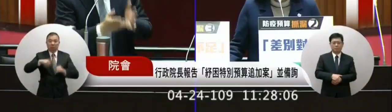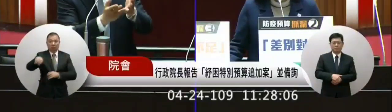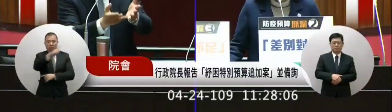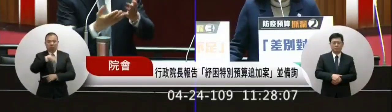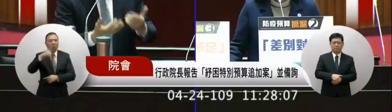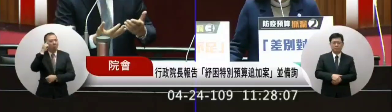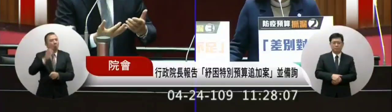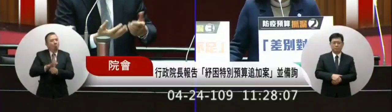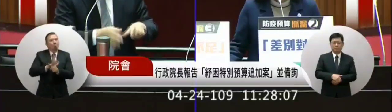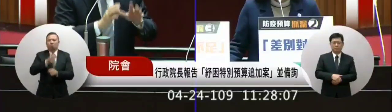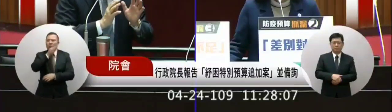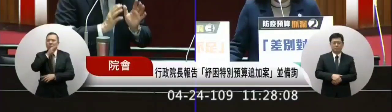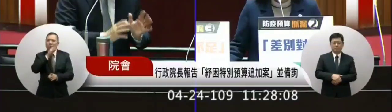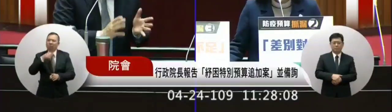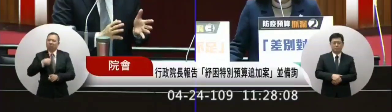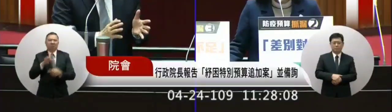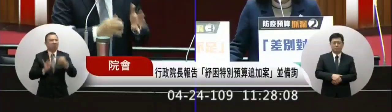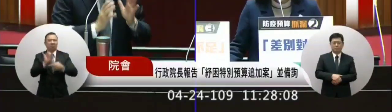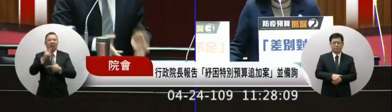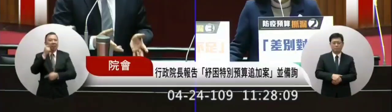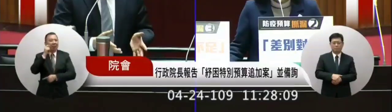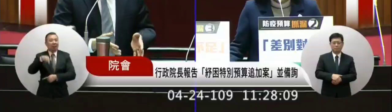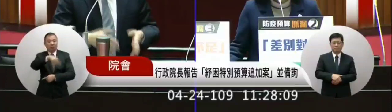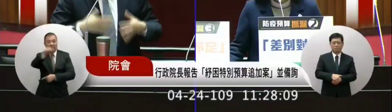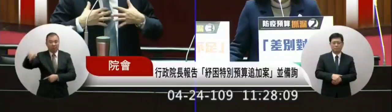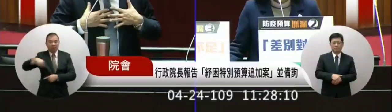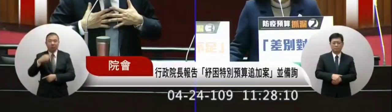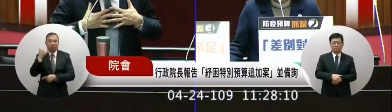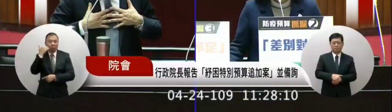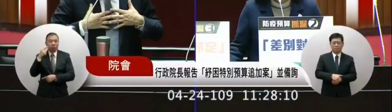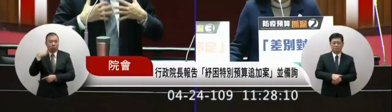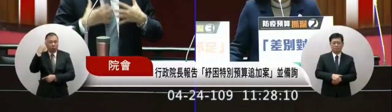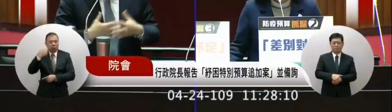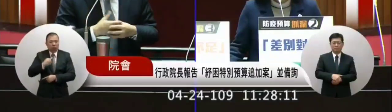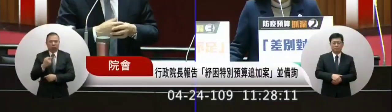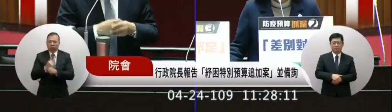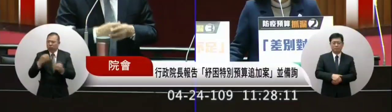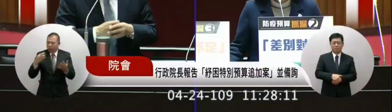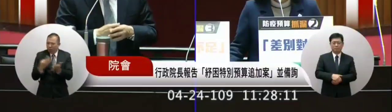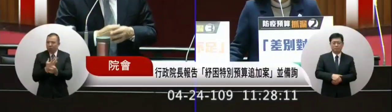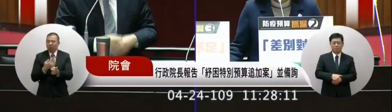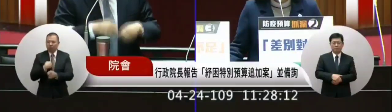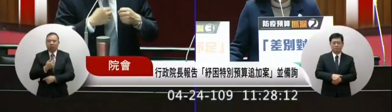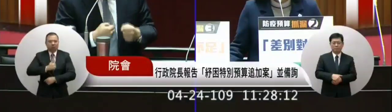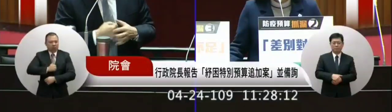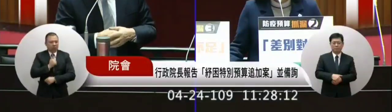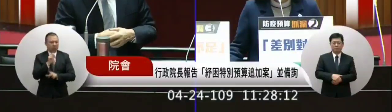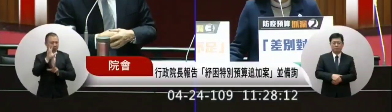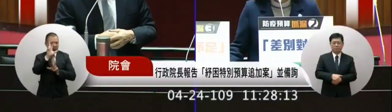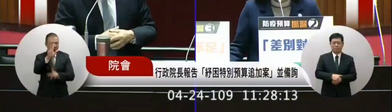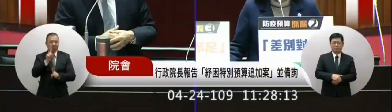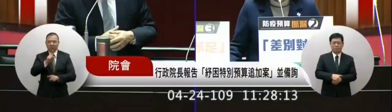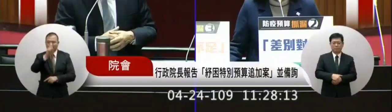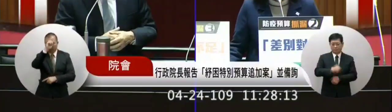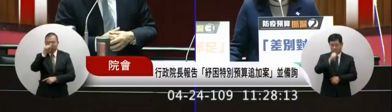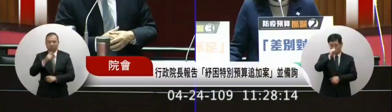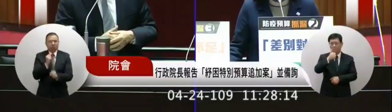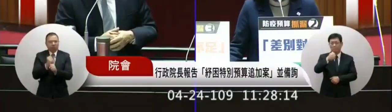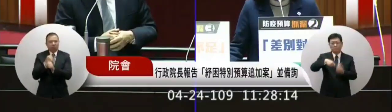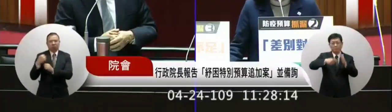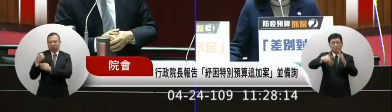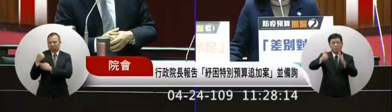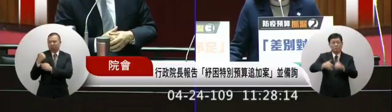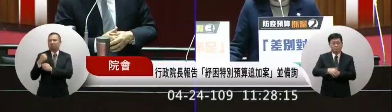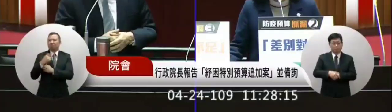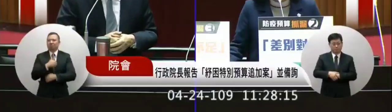意。所以委员你多指教，如果哪个地方没有做到，我们真的是十足的诚意，希望能做到。 好，谢谢